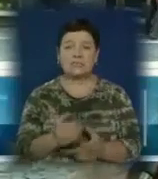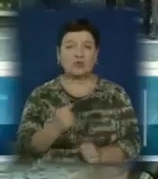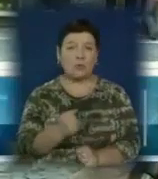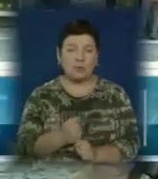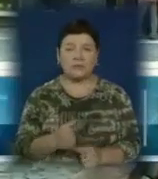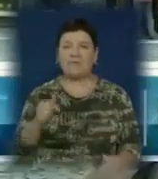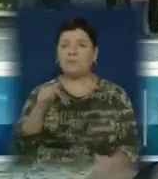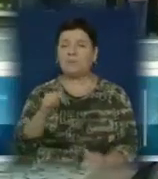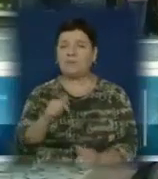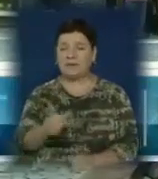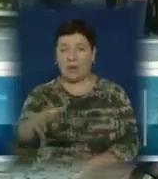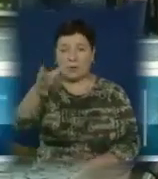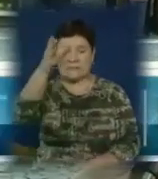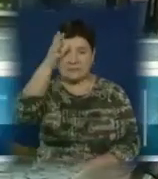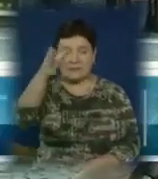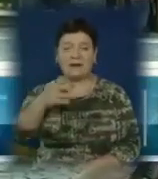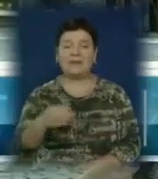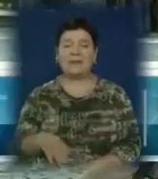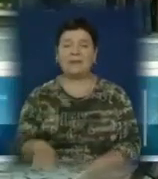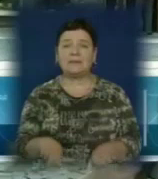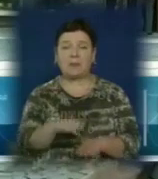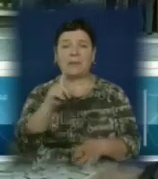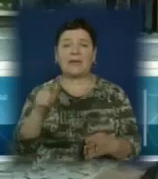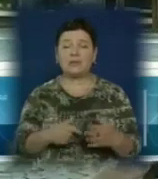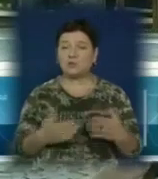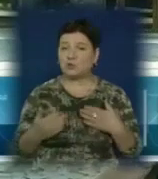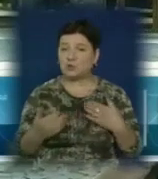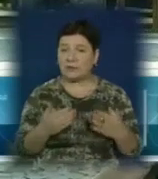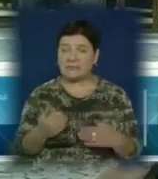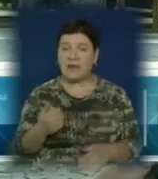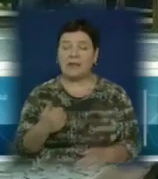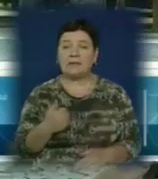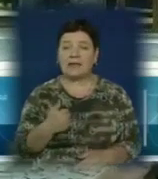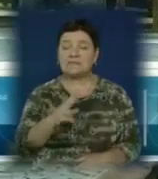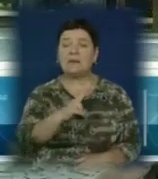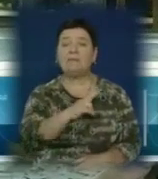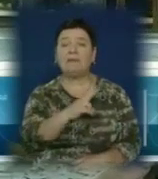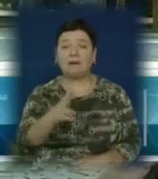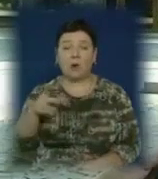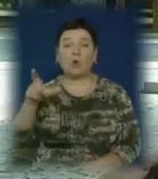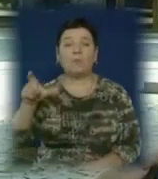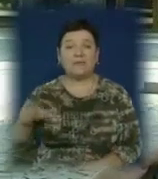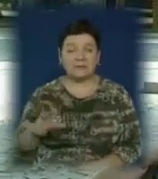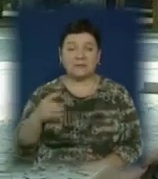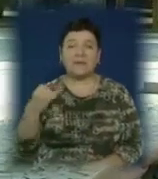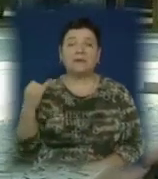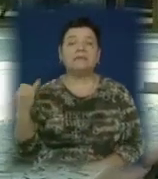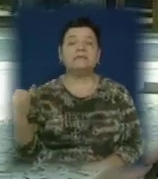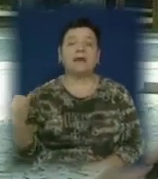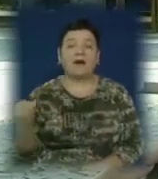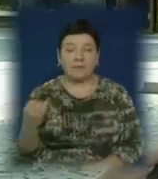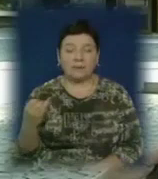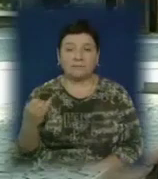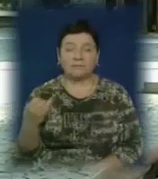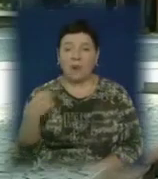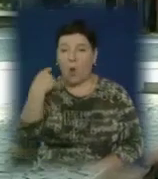відповідна освіта. І так далі, то ми цих питань не стосуємося. Нас, як громадськість, так цікавило